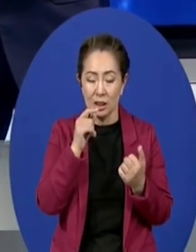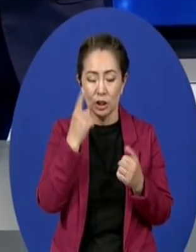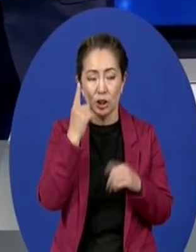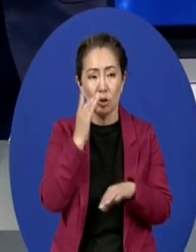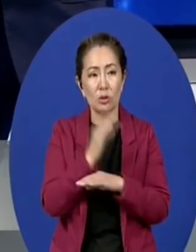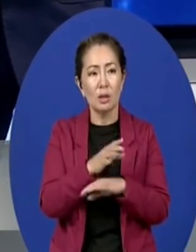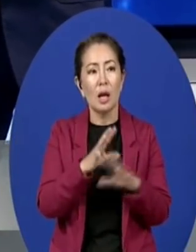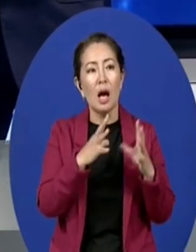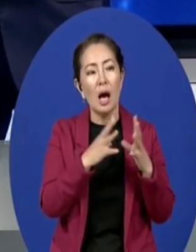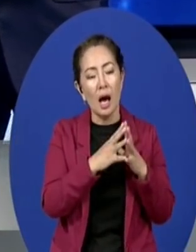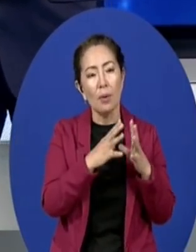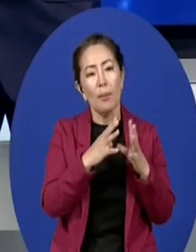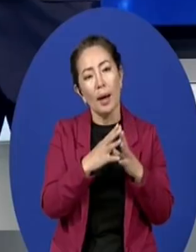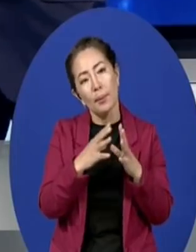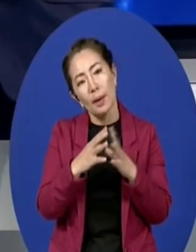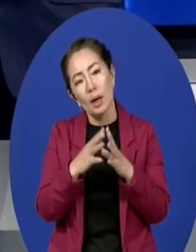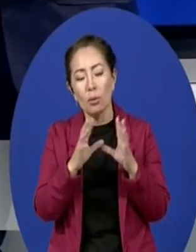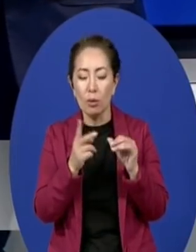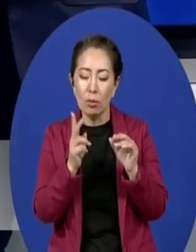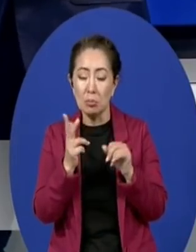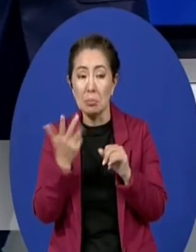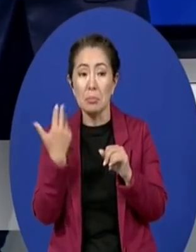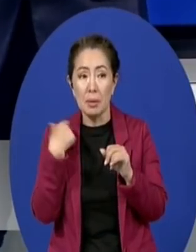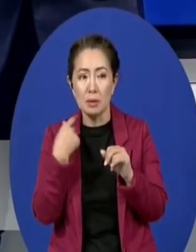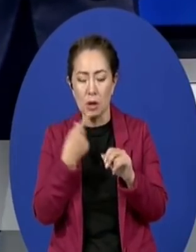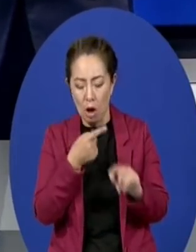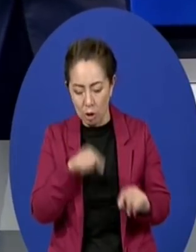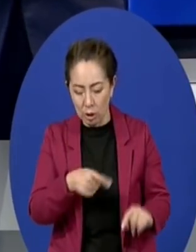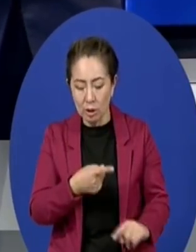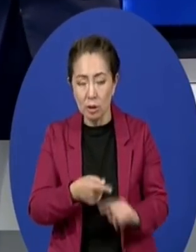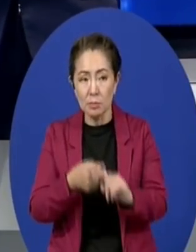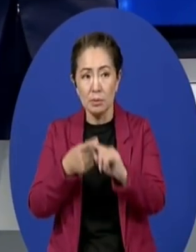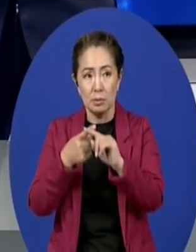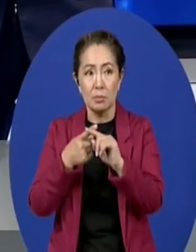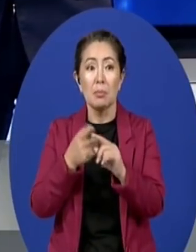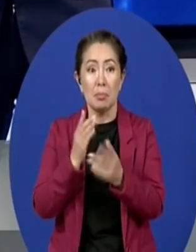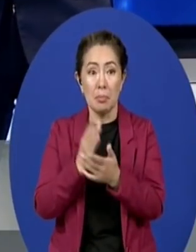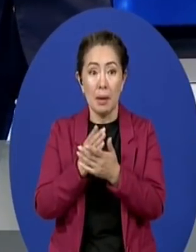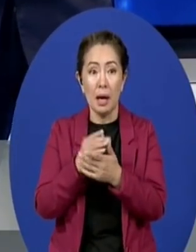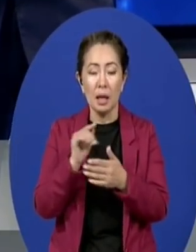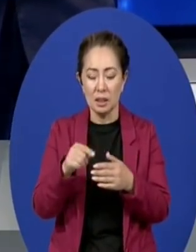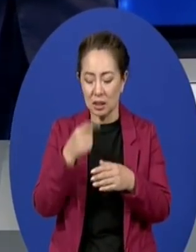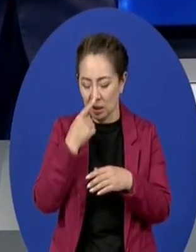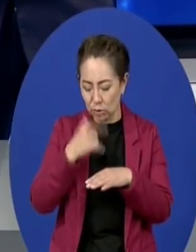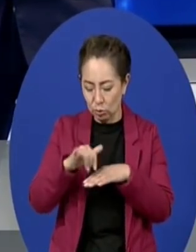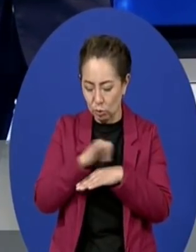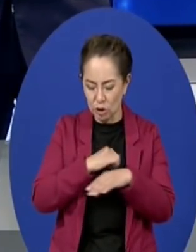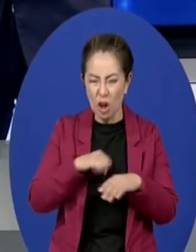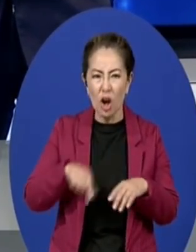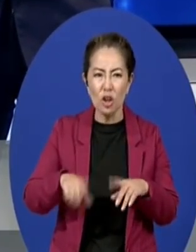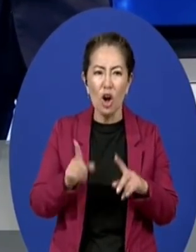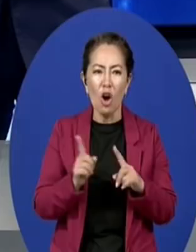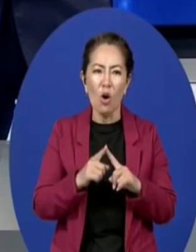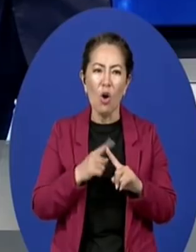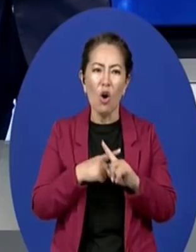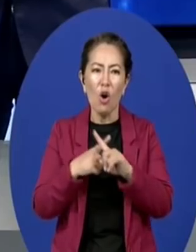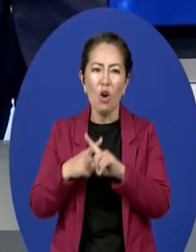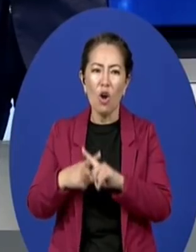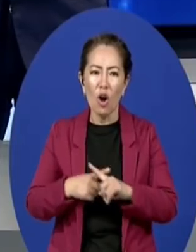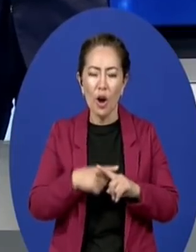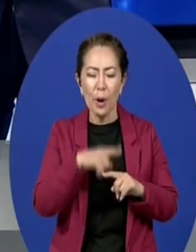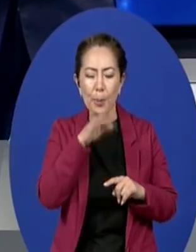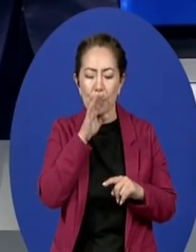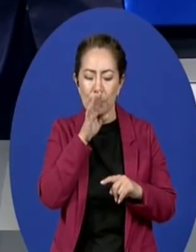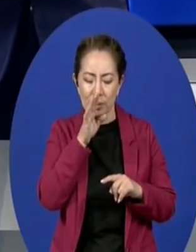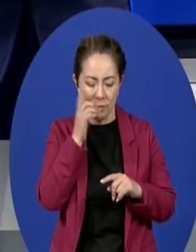өдөрт бол 10 гаруй халдвар бүртгэж байсан бол одоо ийхүү нэмэгдэж байгаа. Үүнээс ч үүдэн хятад улсад бол хөл хорионы одоо арга хэмжээ